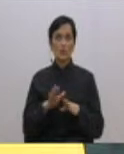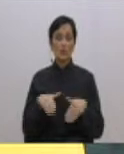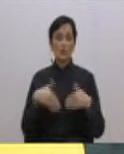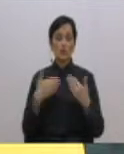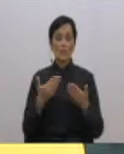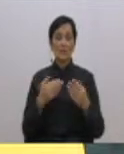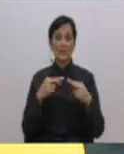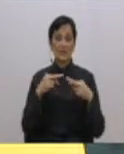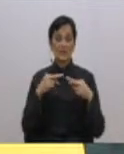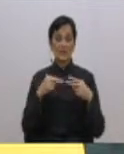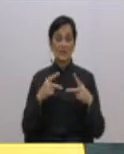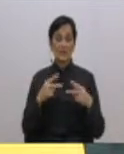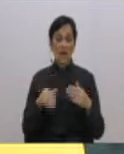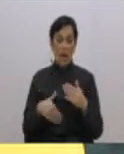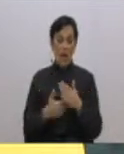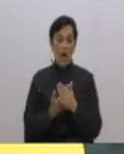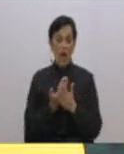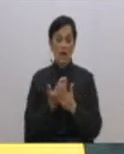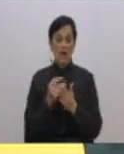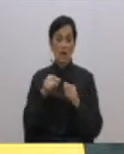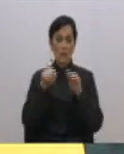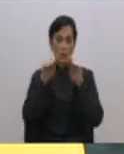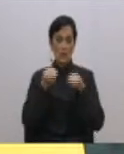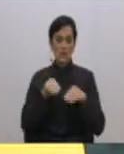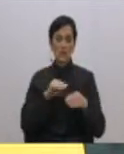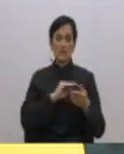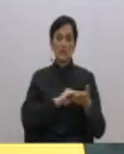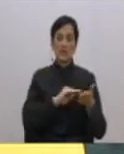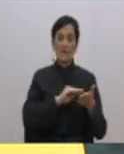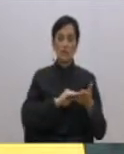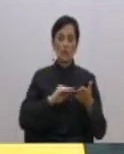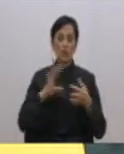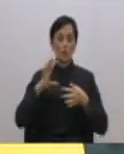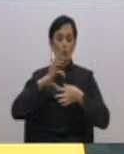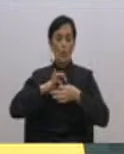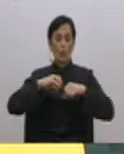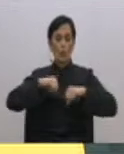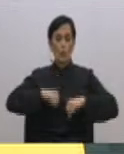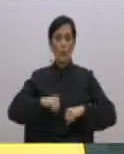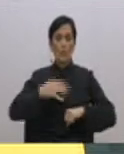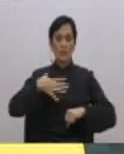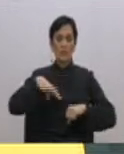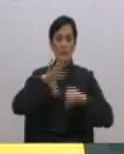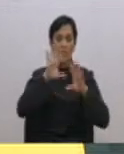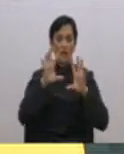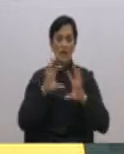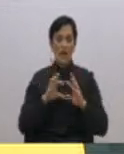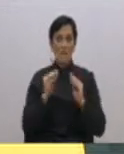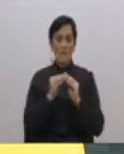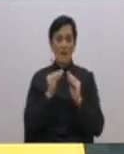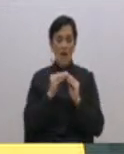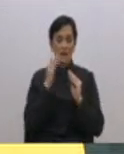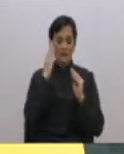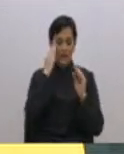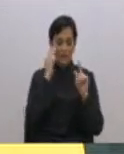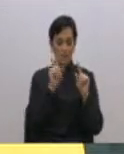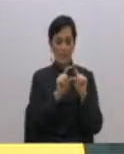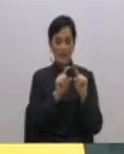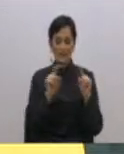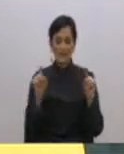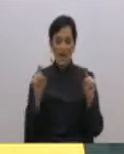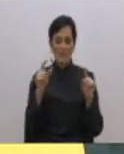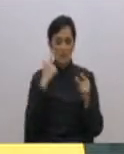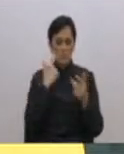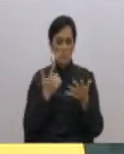შემოთავაზებული ცვლილებებით ახლებურად ყალიბდება საავტორო და მომიჯნავე უფლებების შესახებ საქართველოს კანონის მეათე თავი.